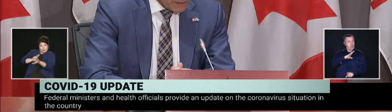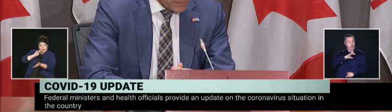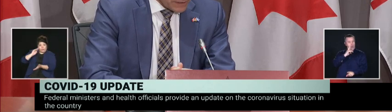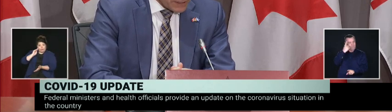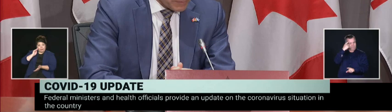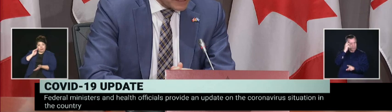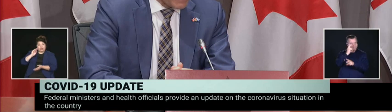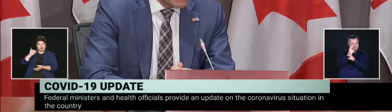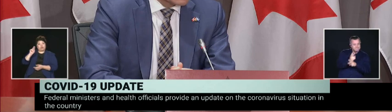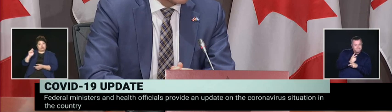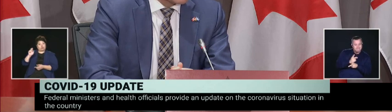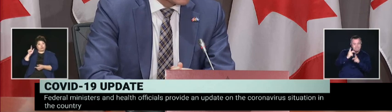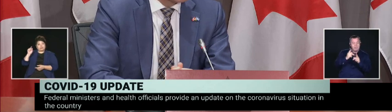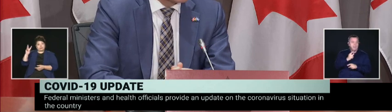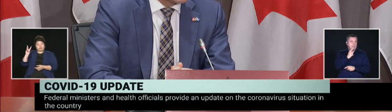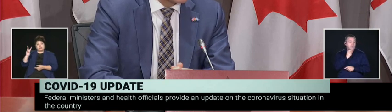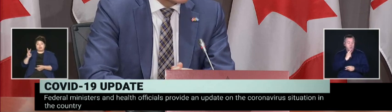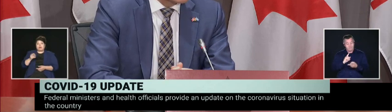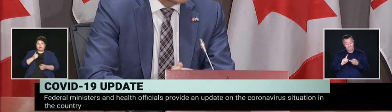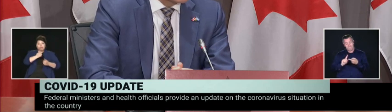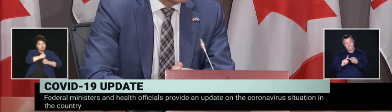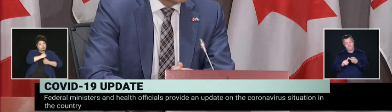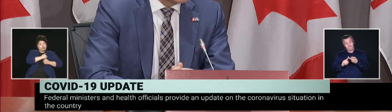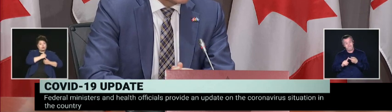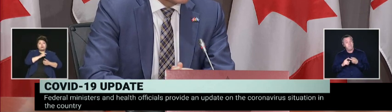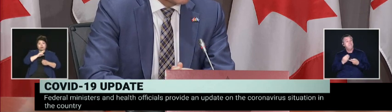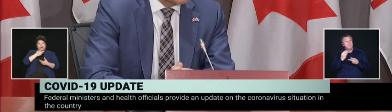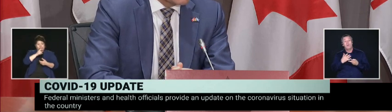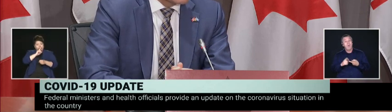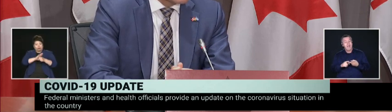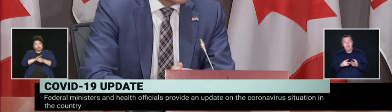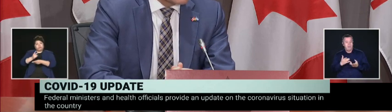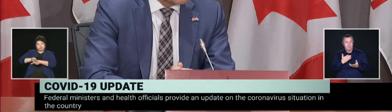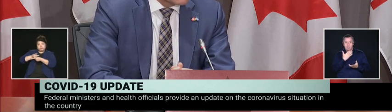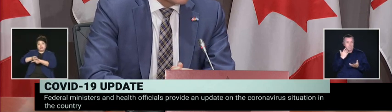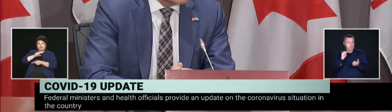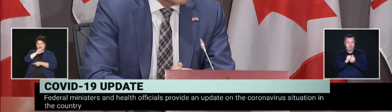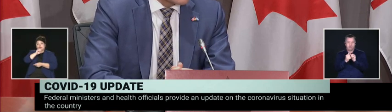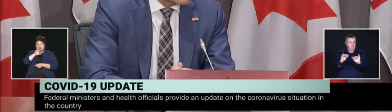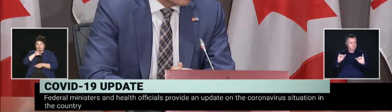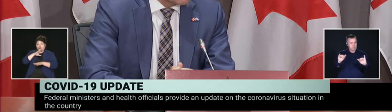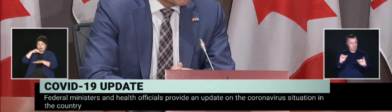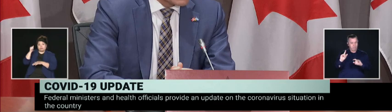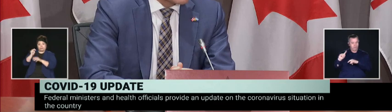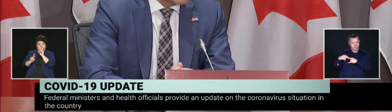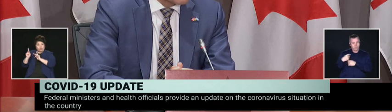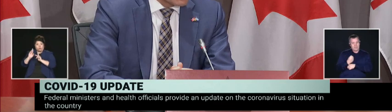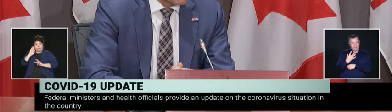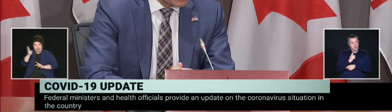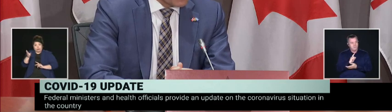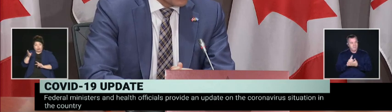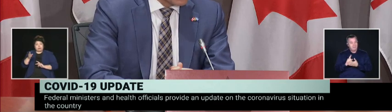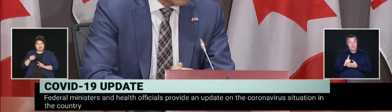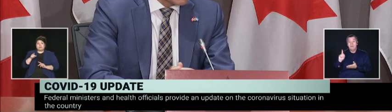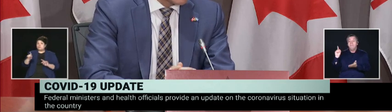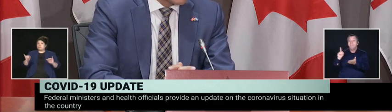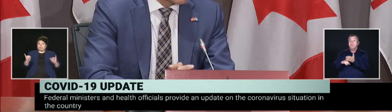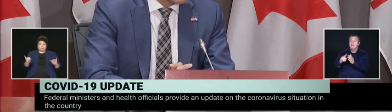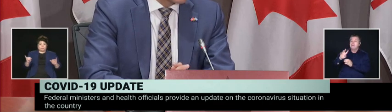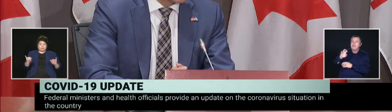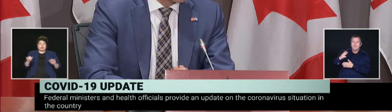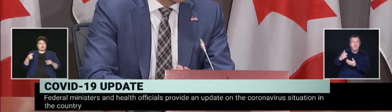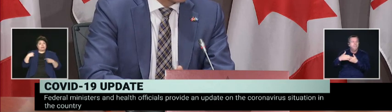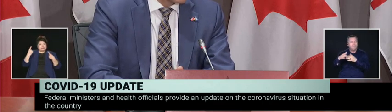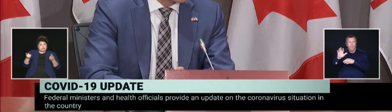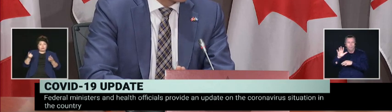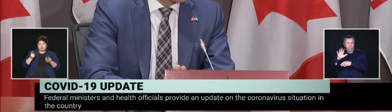Le deuxième message principal, c'est que rien n'a changé depuis quelques semaines. Les 1400 ou presque membres des Forces armées